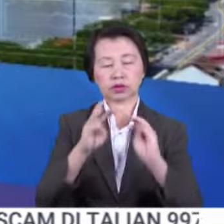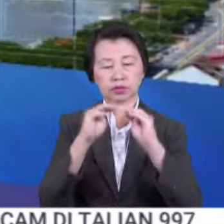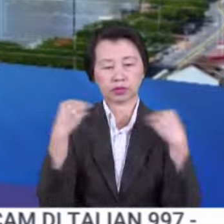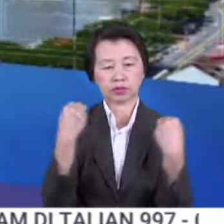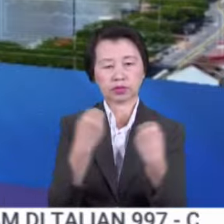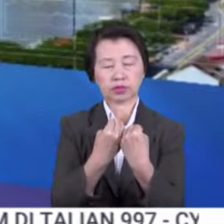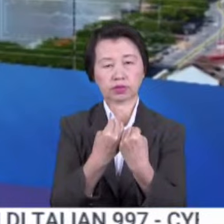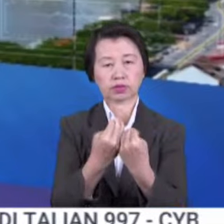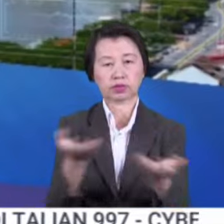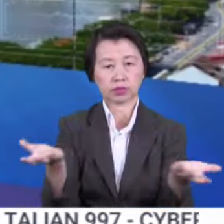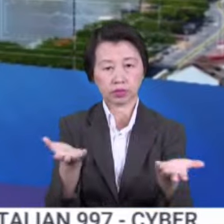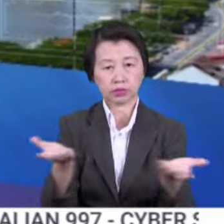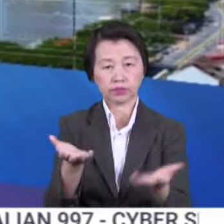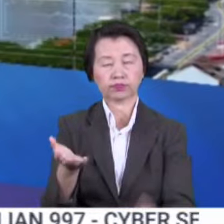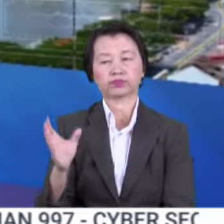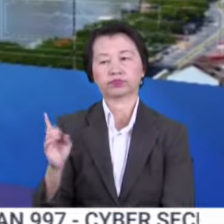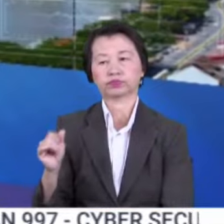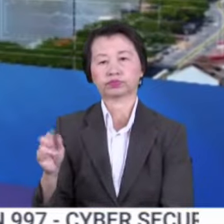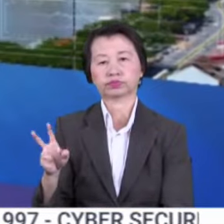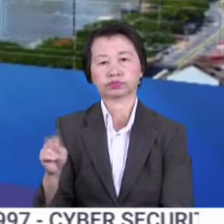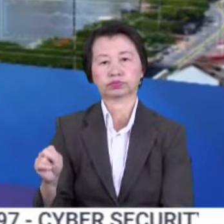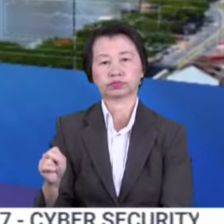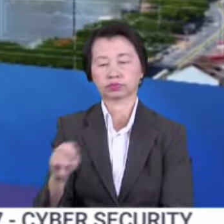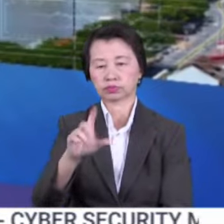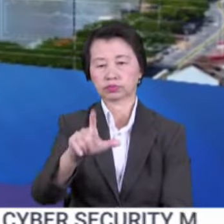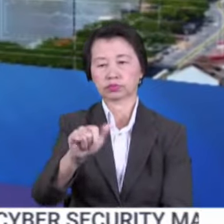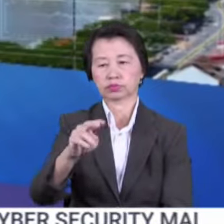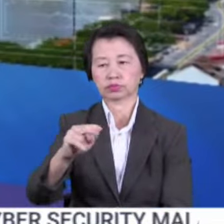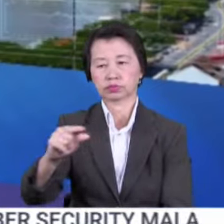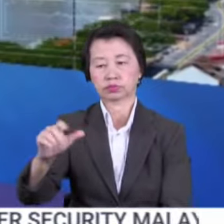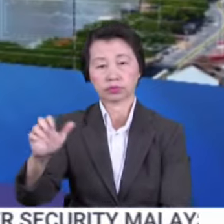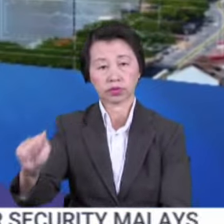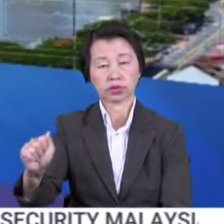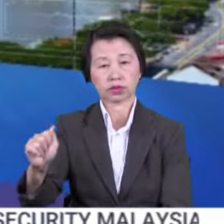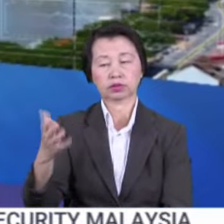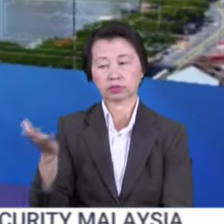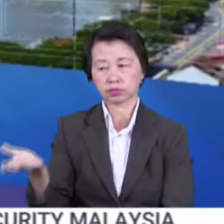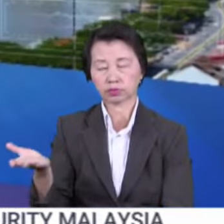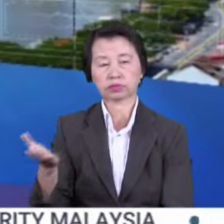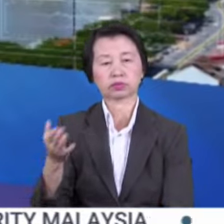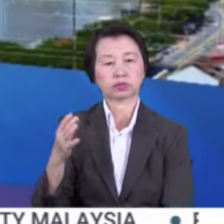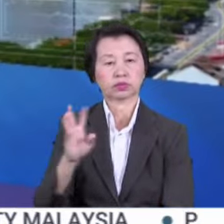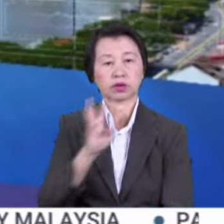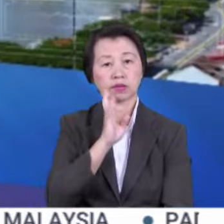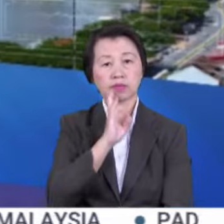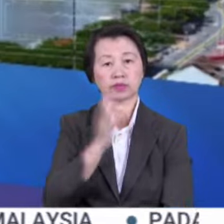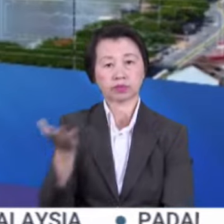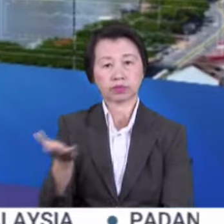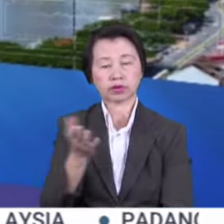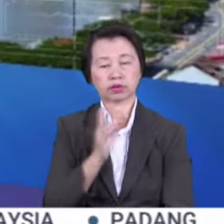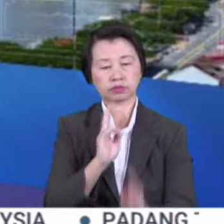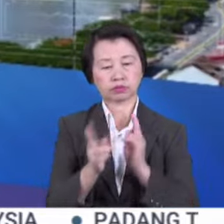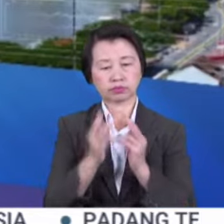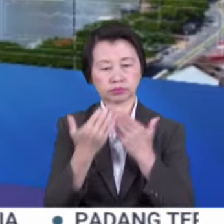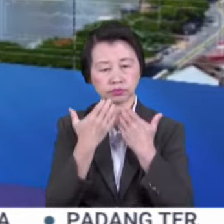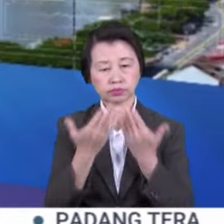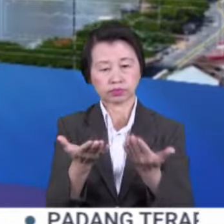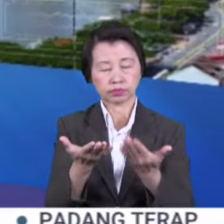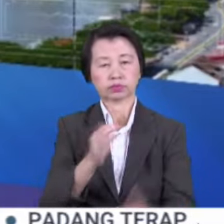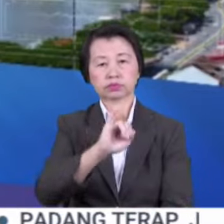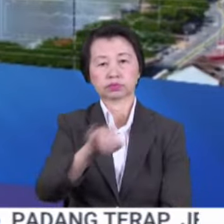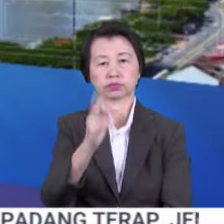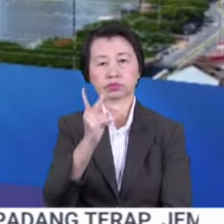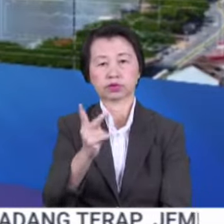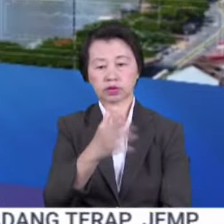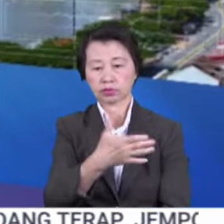setempat Adi dewan undangan Negeri Aden Lingga dayang Nur azzah auzuhur berkata beliau merekamkan penghargaan kepada Johan